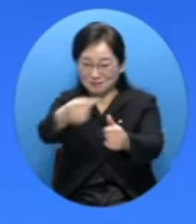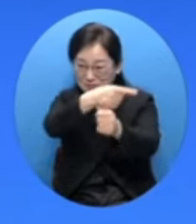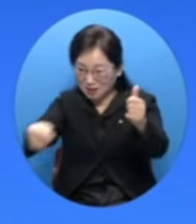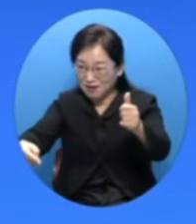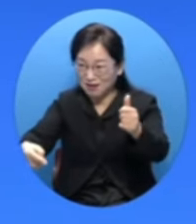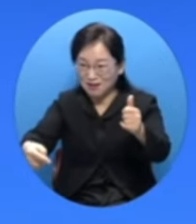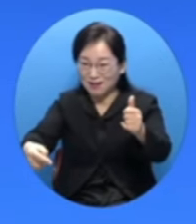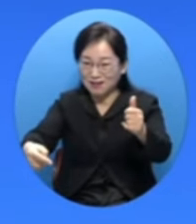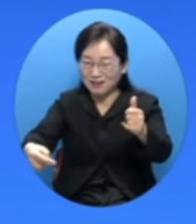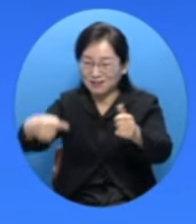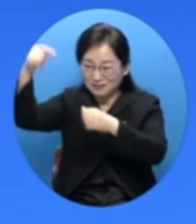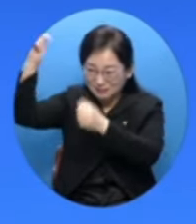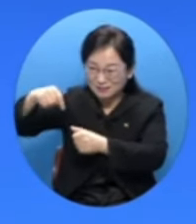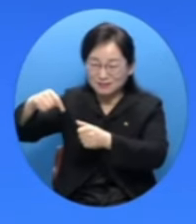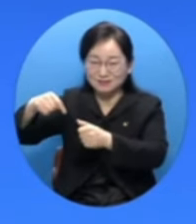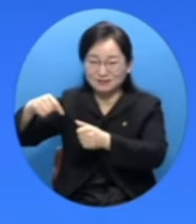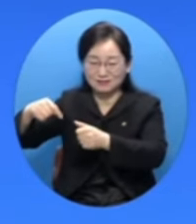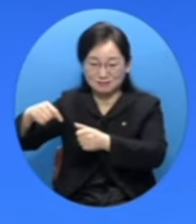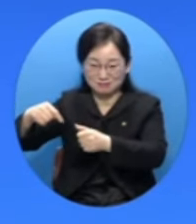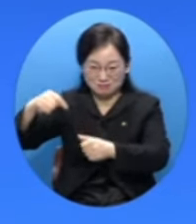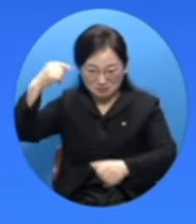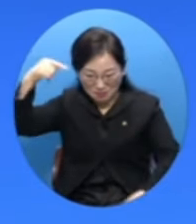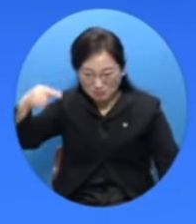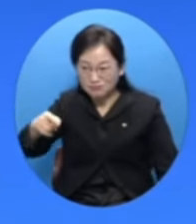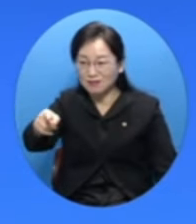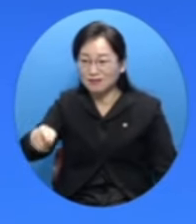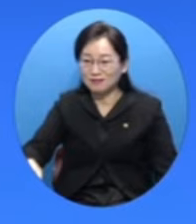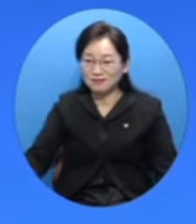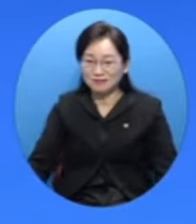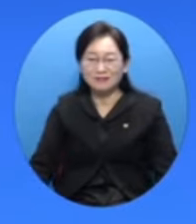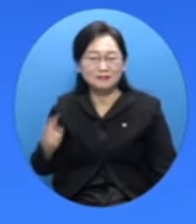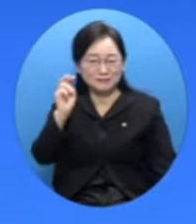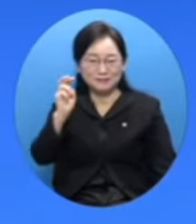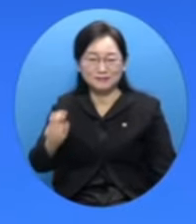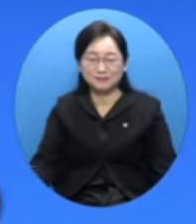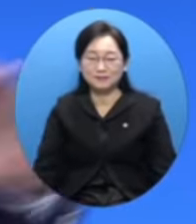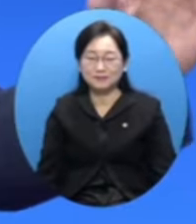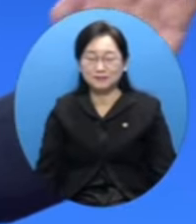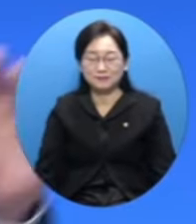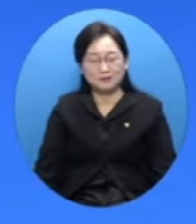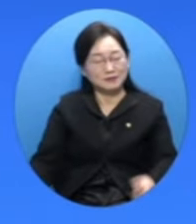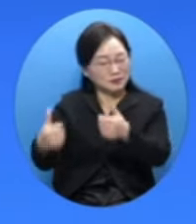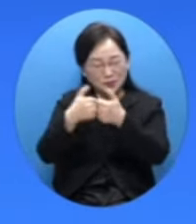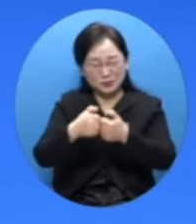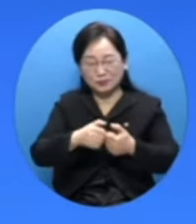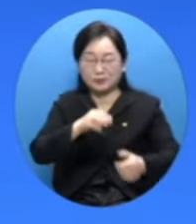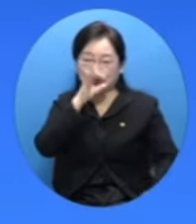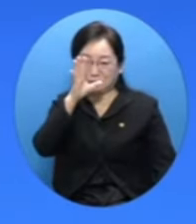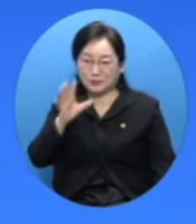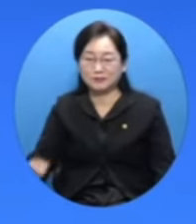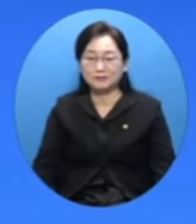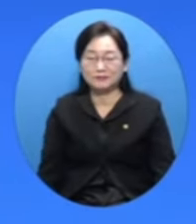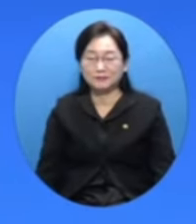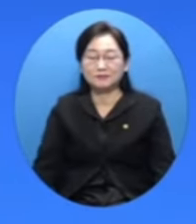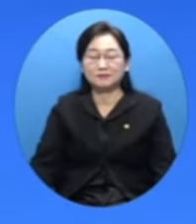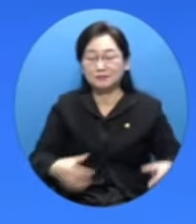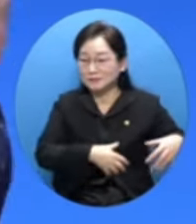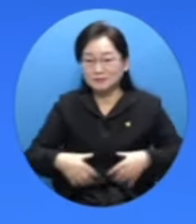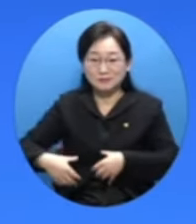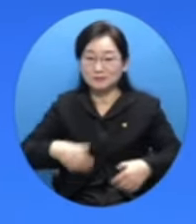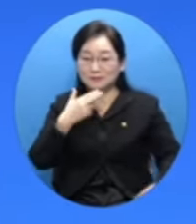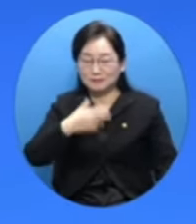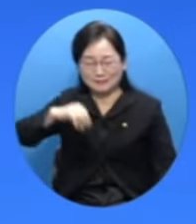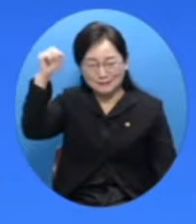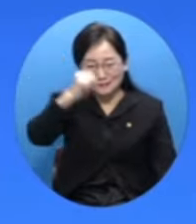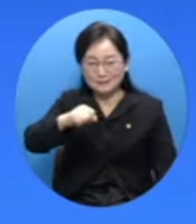죽이라고 하는 그 명령을 헛소리를 듣고 저런다고 그랬을 것입니다. 그래서 의논하지 않았습니다. 그저 머뭇거리지 않았습니다. 이른